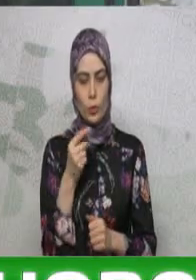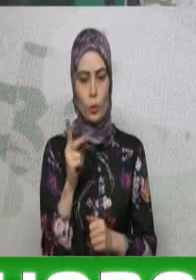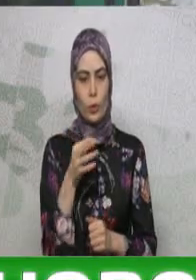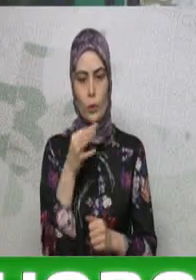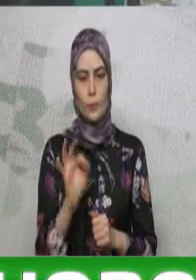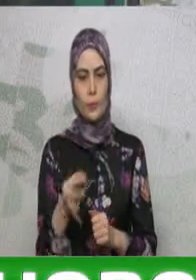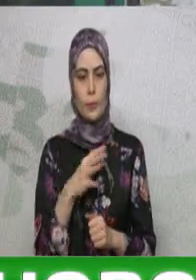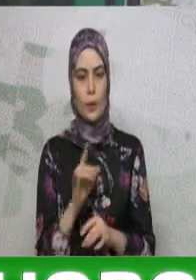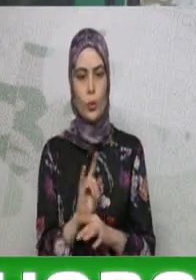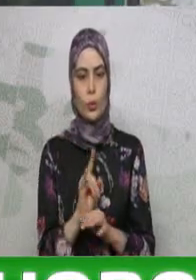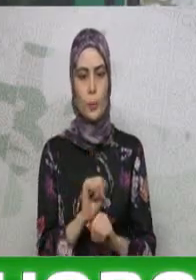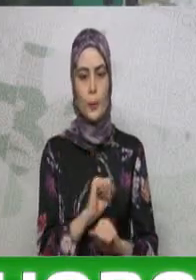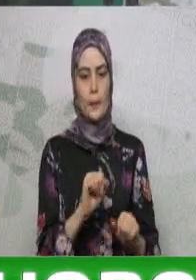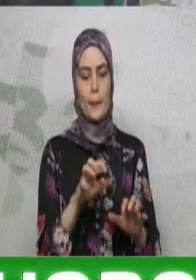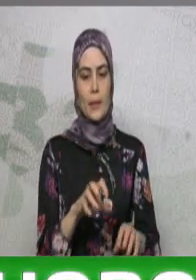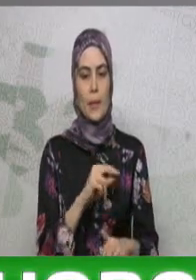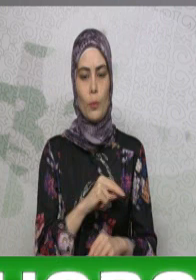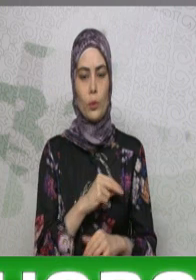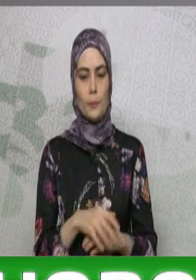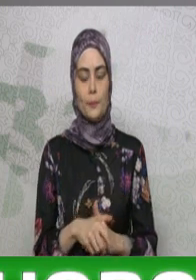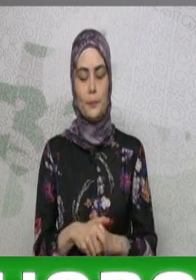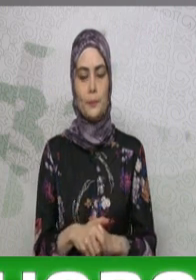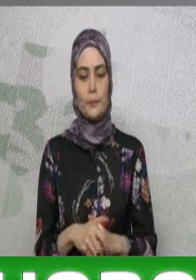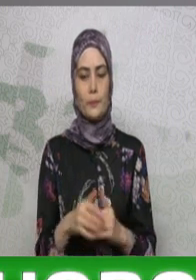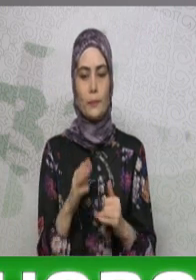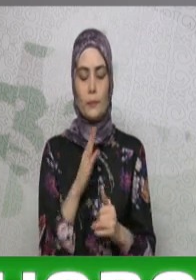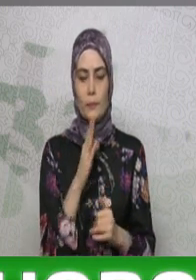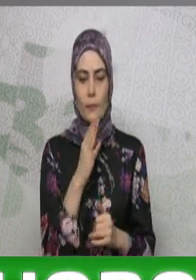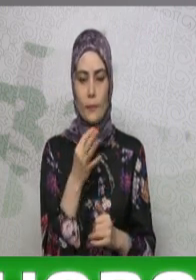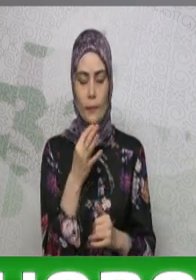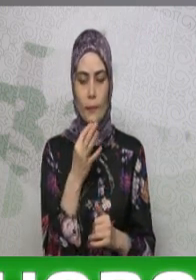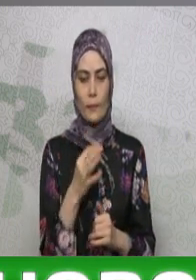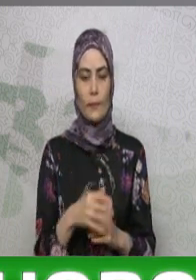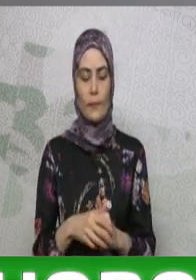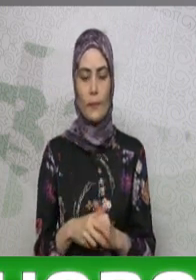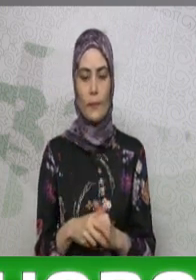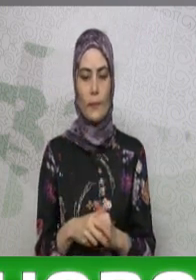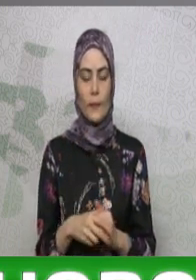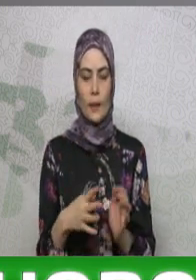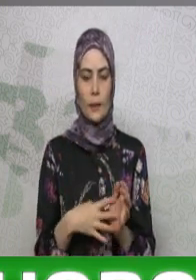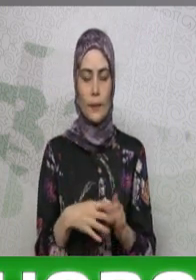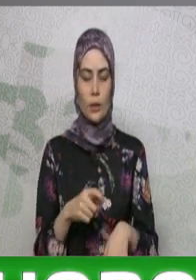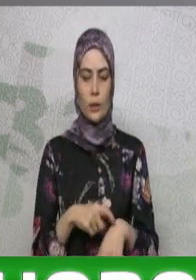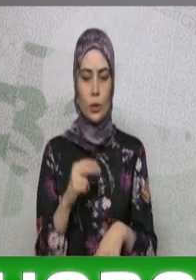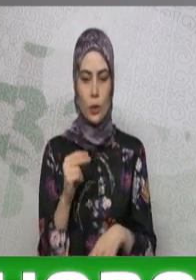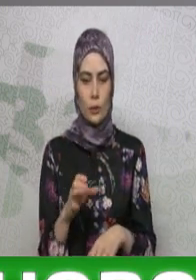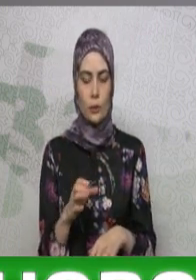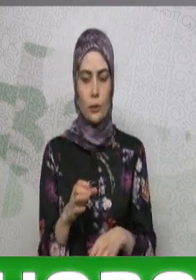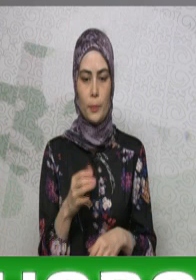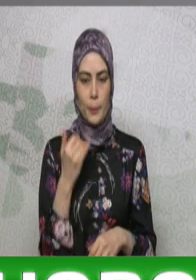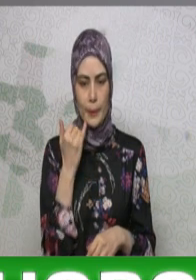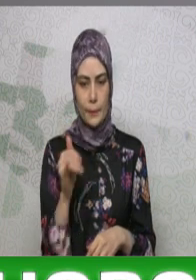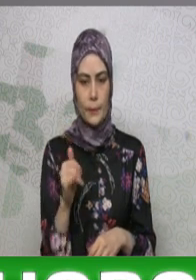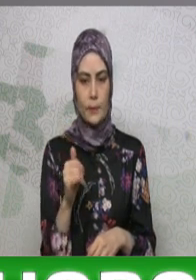о ложном минировании места работы. Сегодня утром в 9 часу позвонил